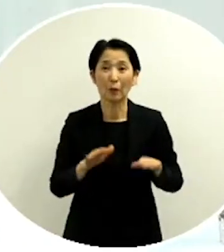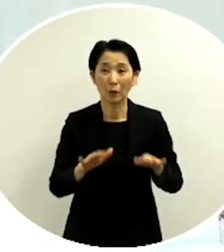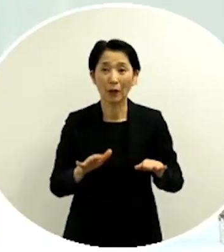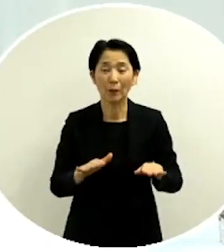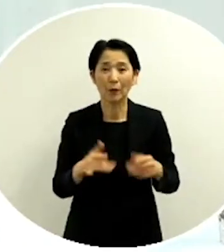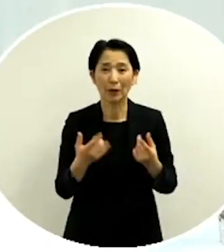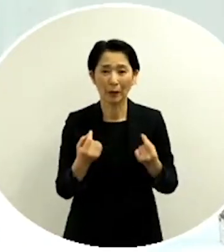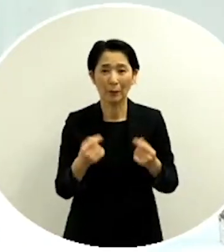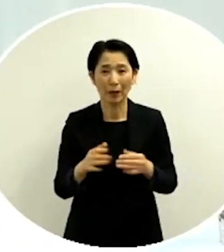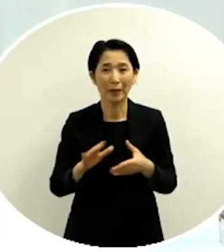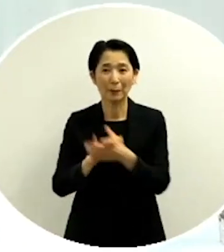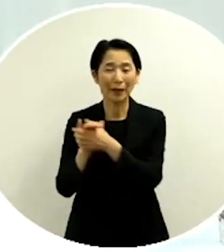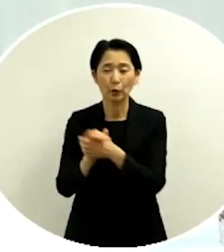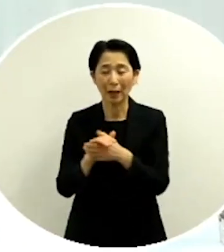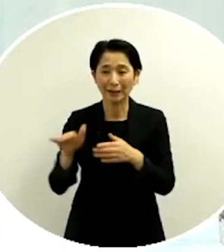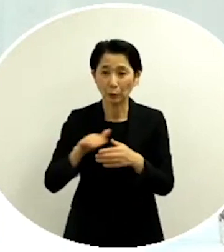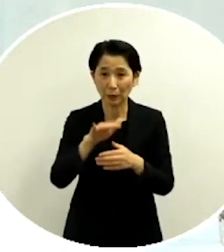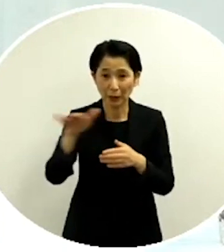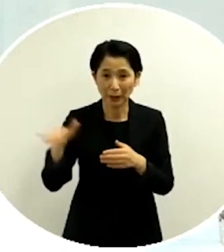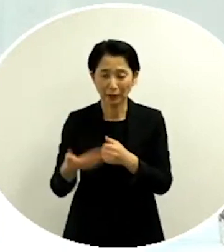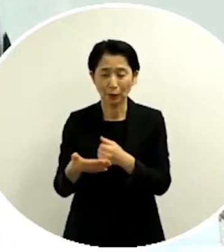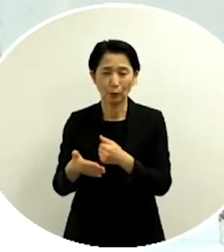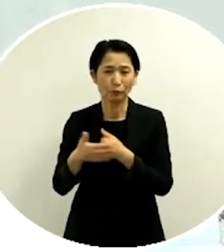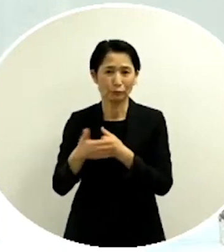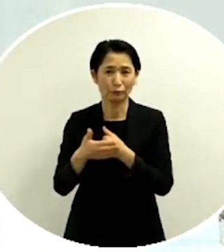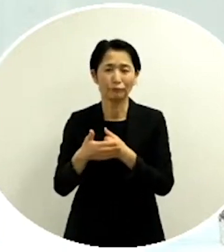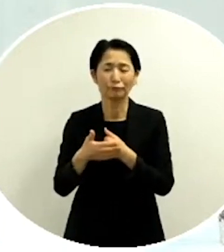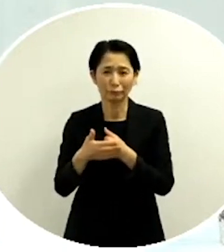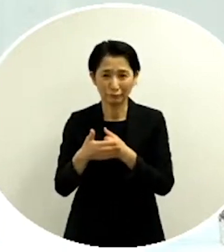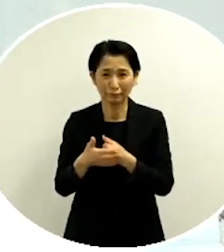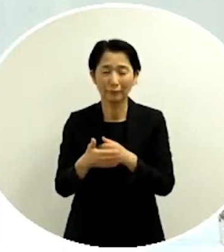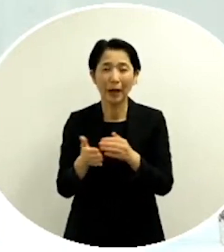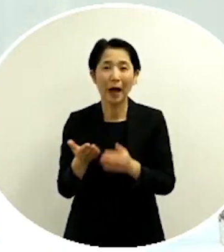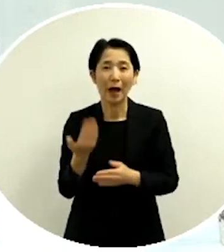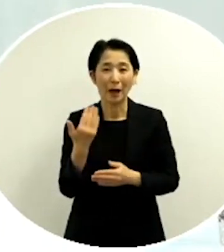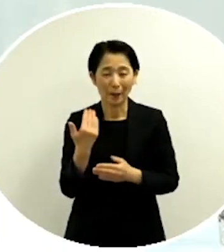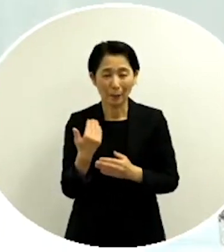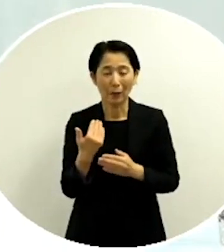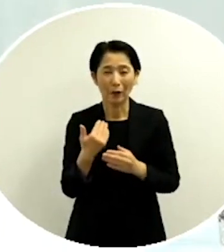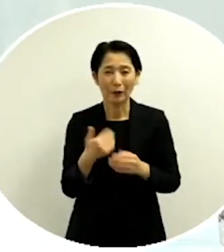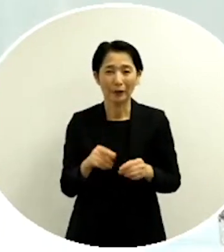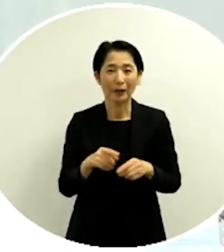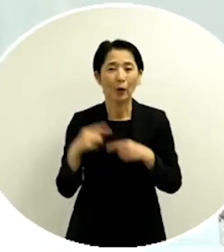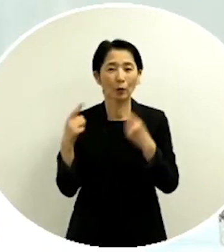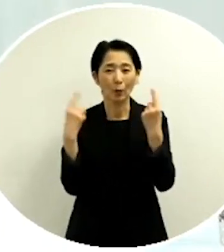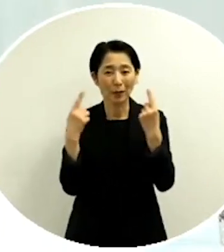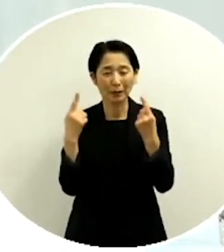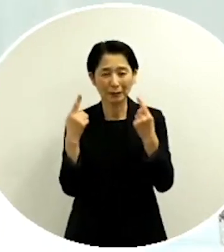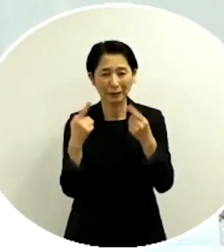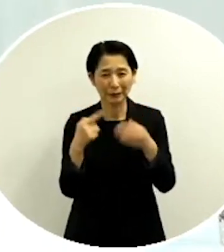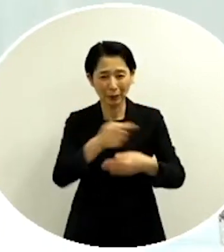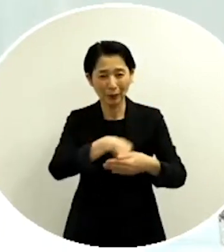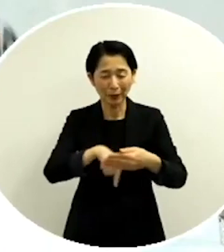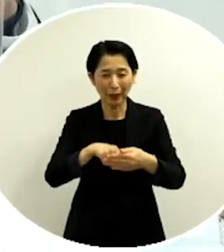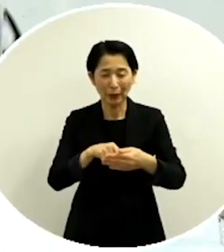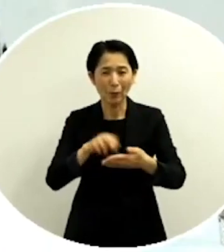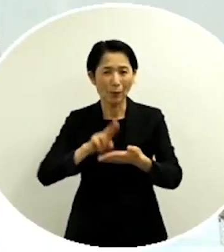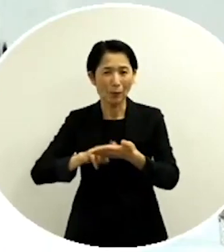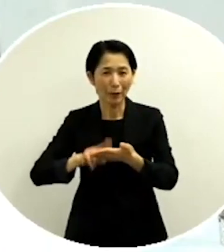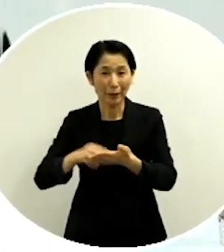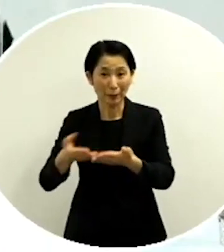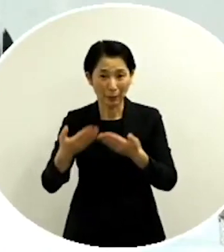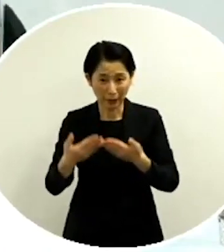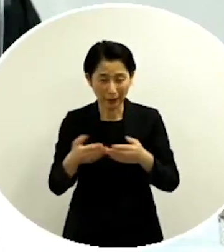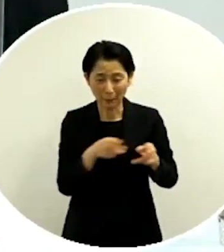もやっぱりマート謎の皆さんぽくないですね関わってもらってあらかじめ今度のフェイスはこんなことやったらいいみたいなアイディアを出してもらうそれ